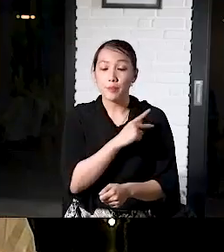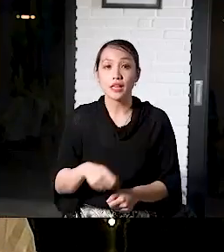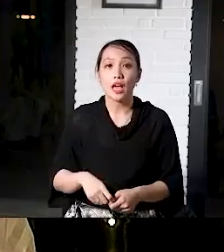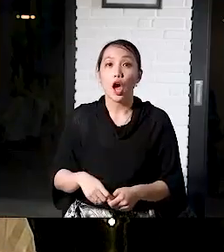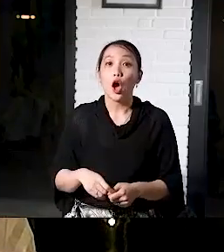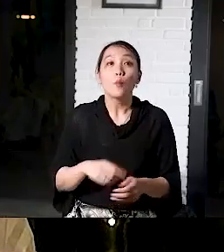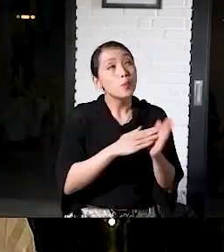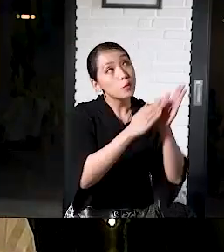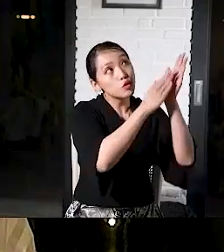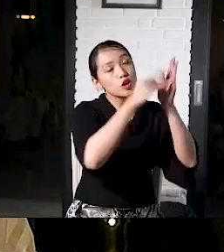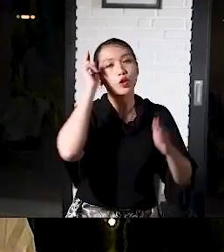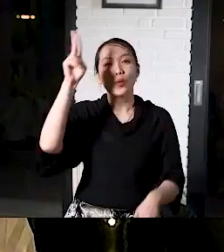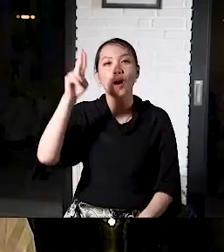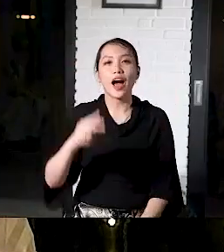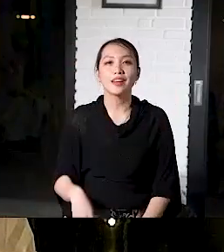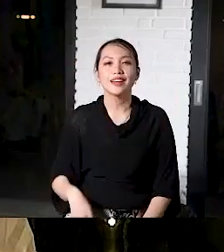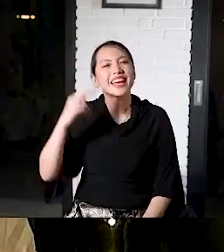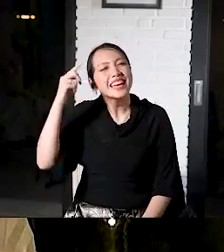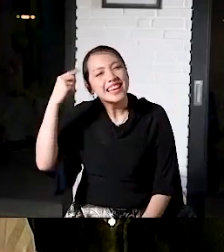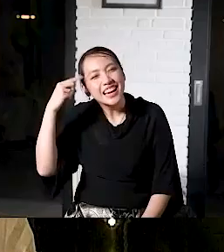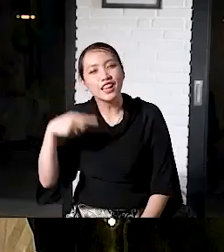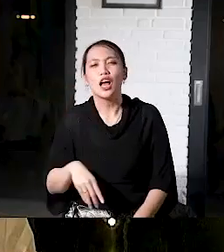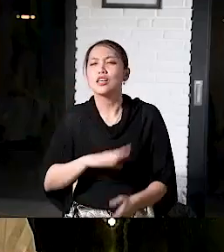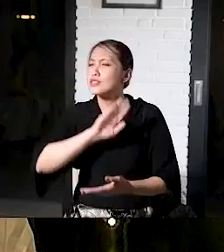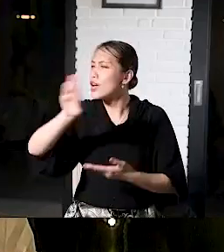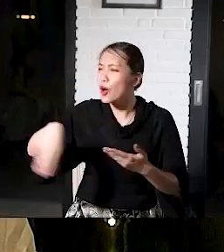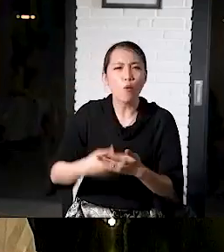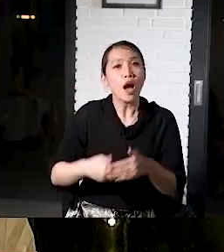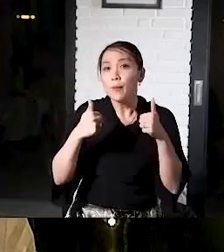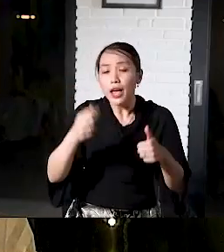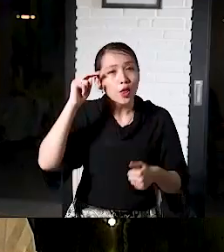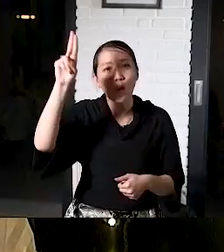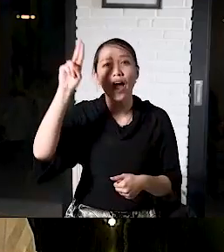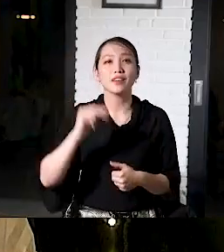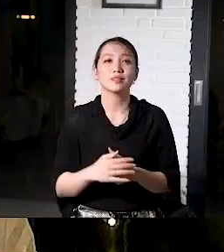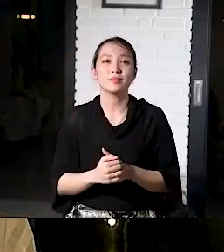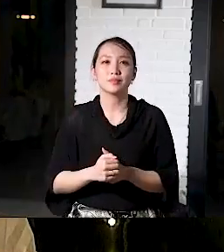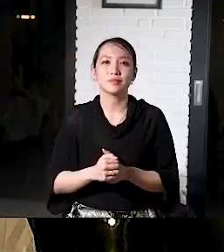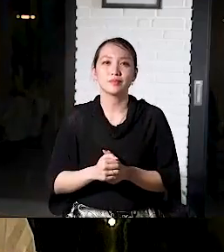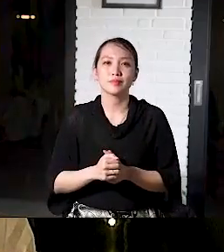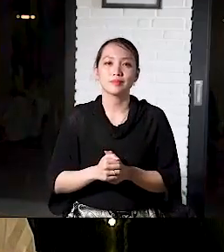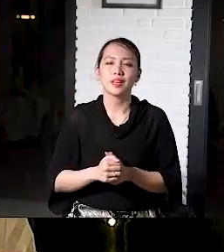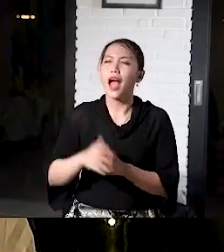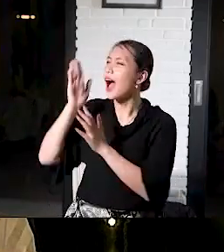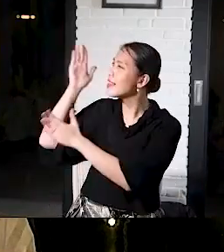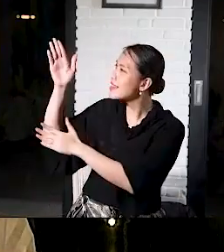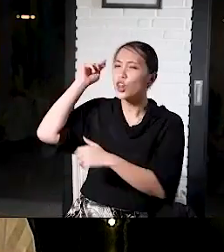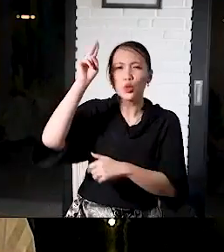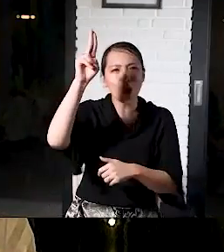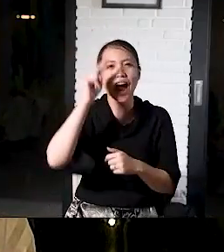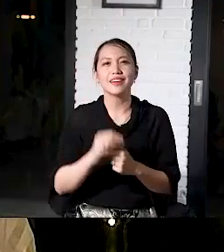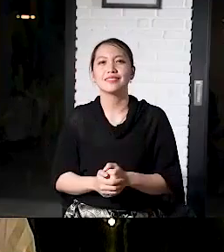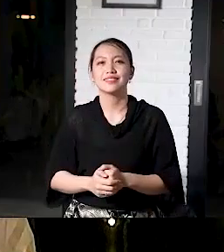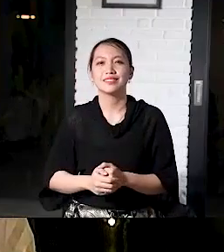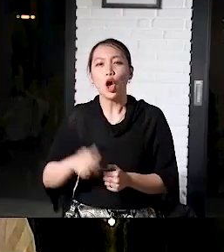Malam hari ini biar setiap orang tersedot kembali. Kami mau menyatakan hadirat Tuhan Saya mau menyatakannya kepada